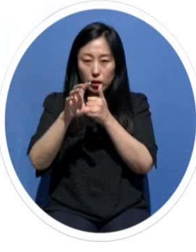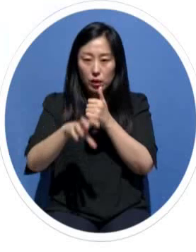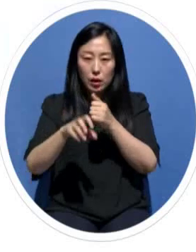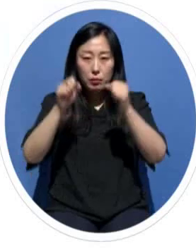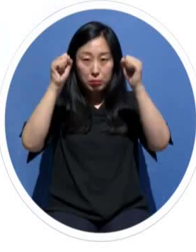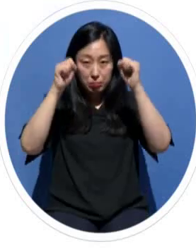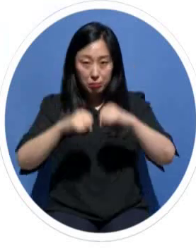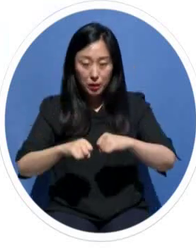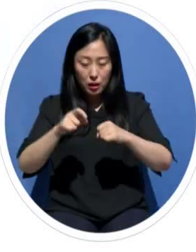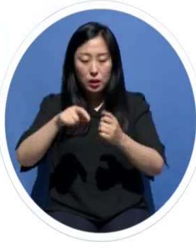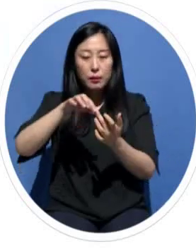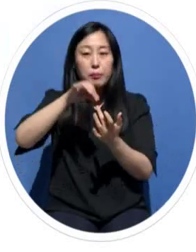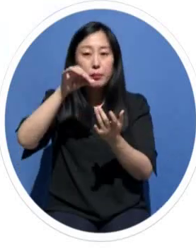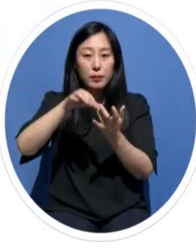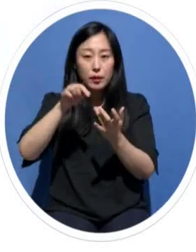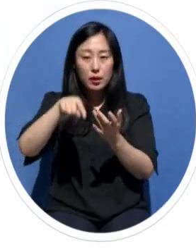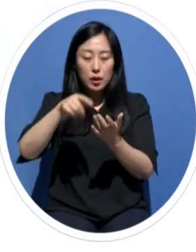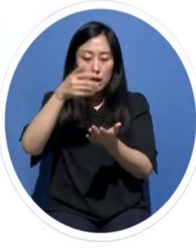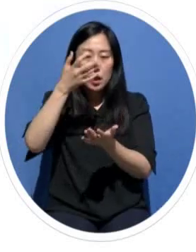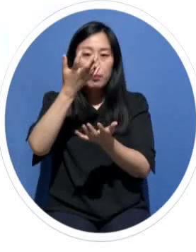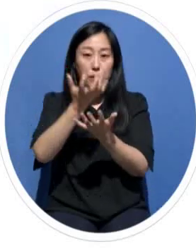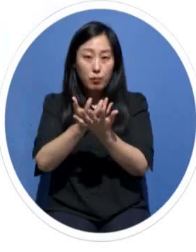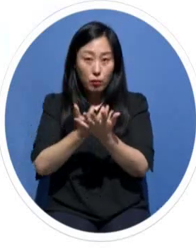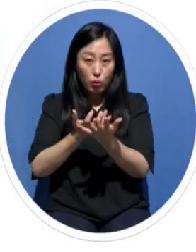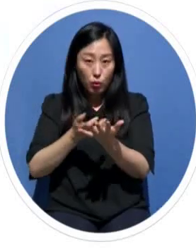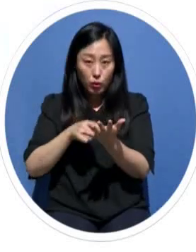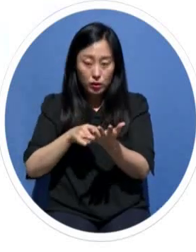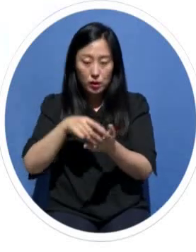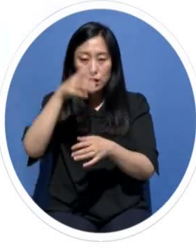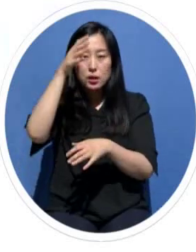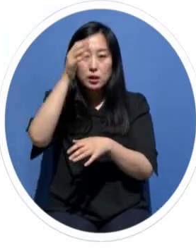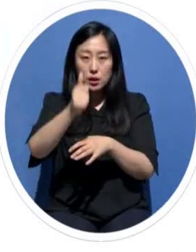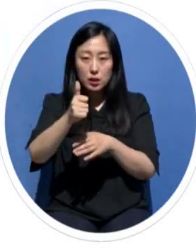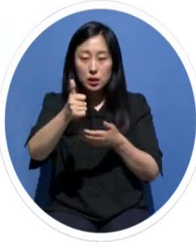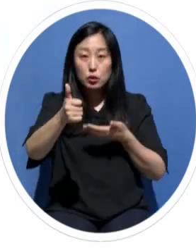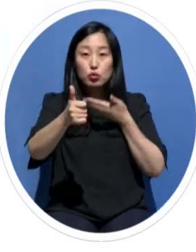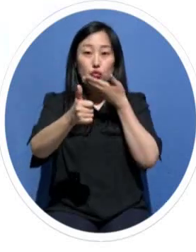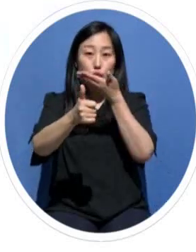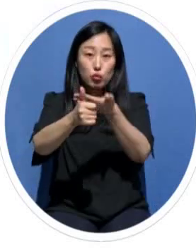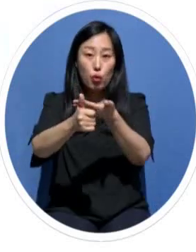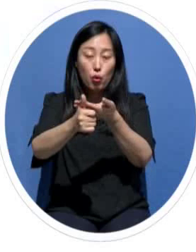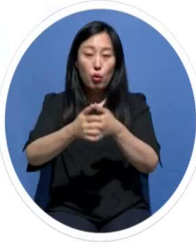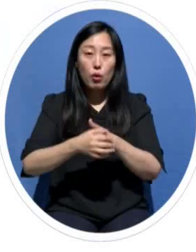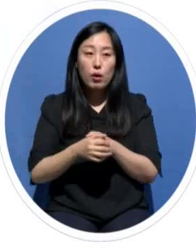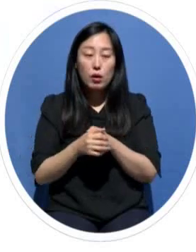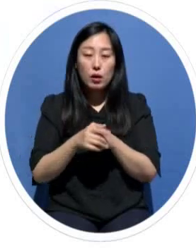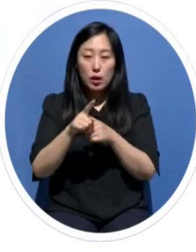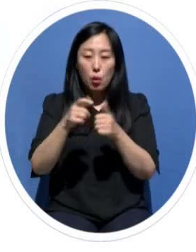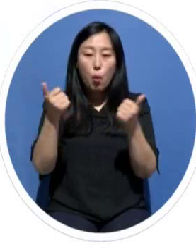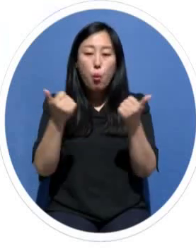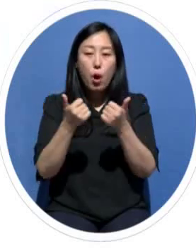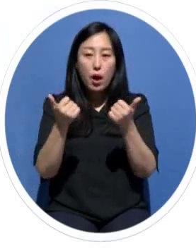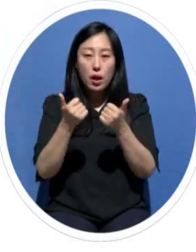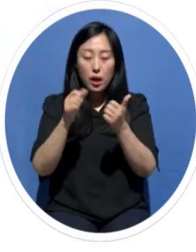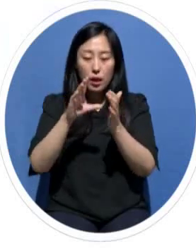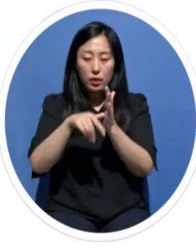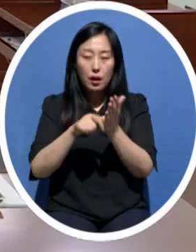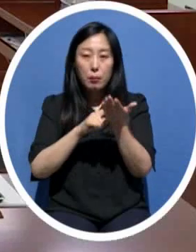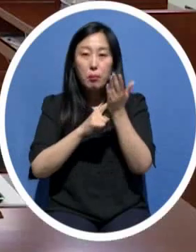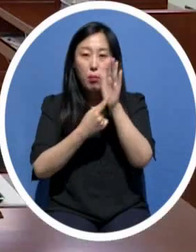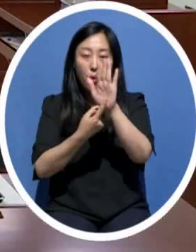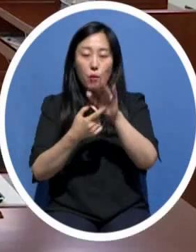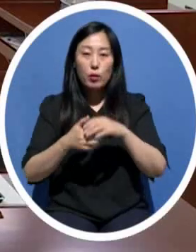의결 채택된 조사 결과 보고서를 의장에게 제출하고 본회의에 보고하는